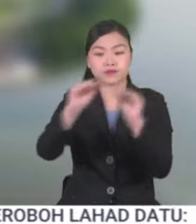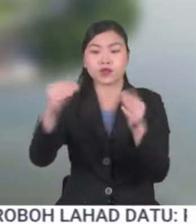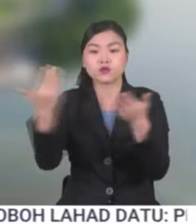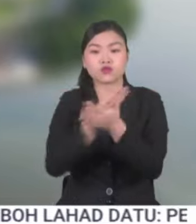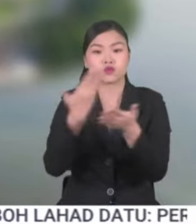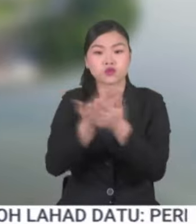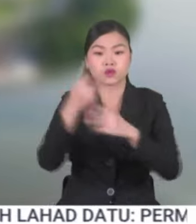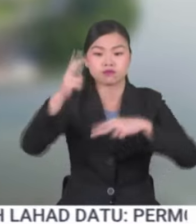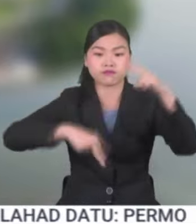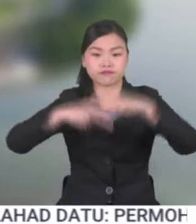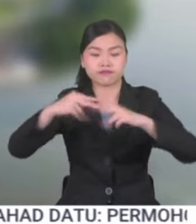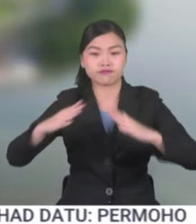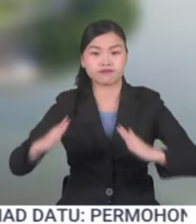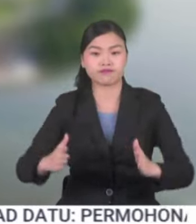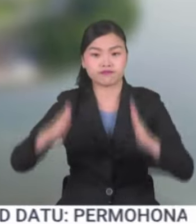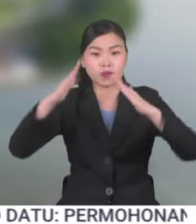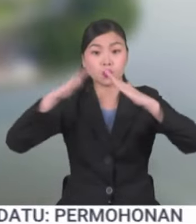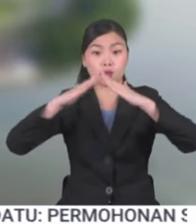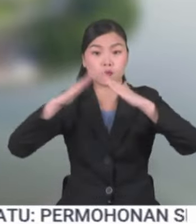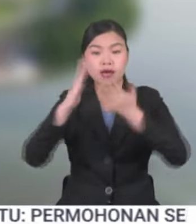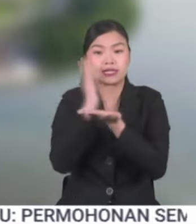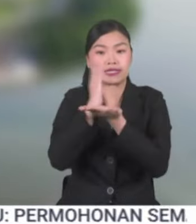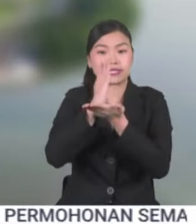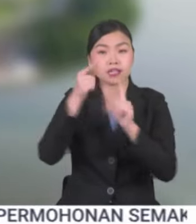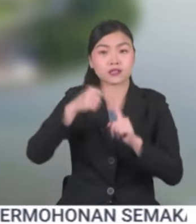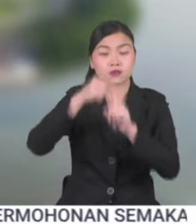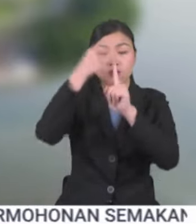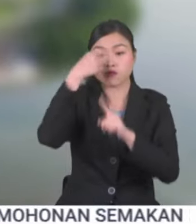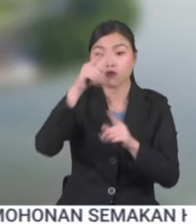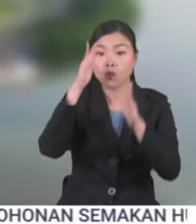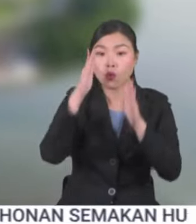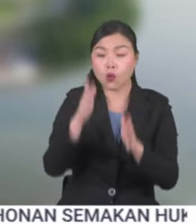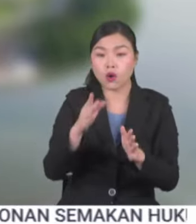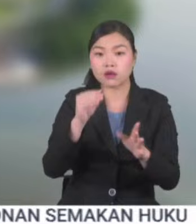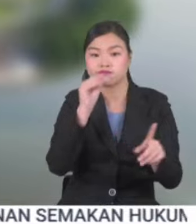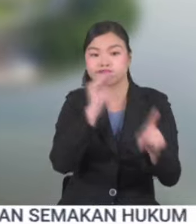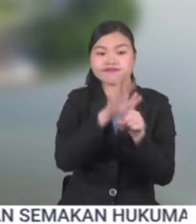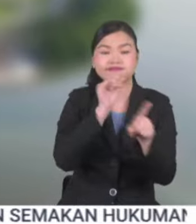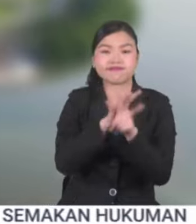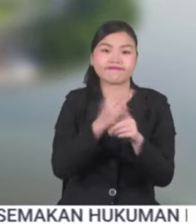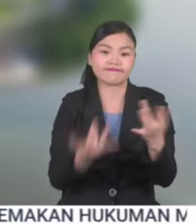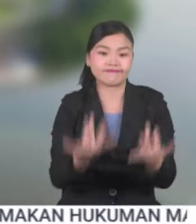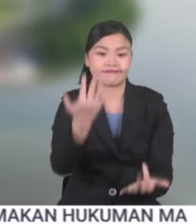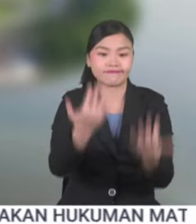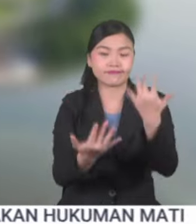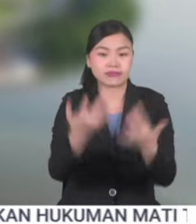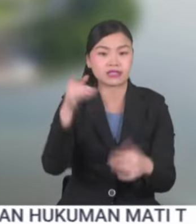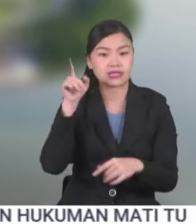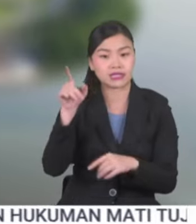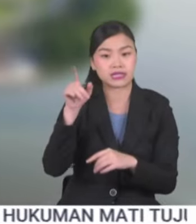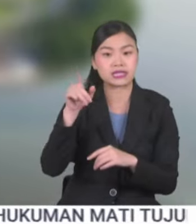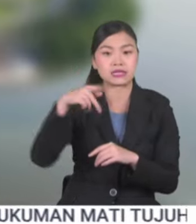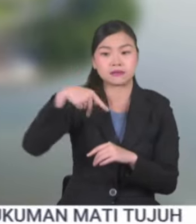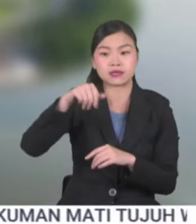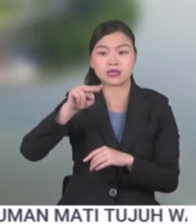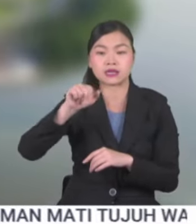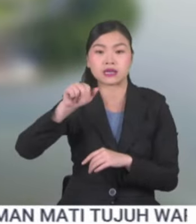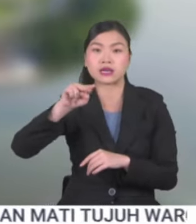mendirikan sebuah rumah sementara khususnya bagi penduduk terjejas kebakaran di kampung penanga tongot akan